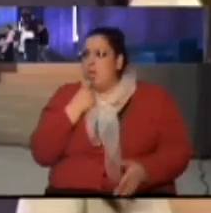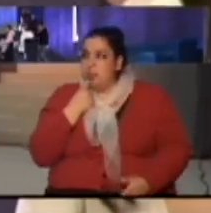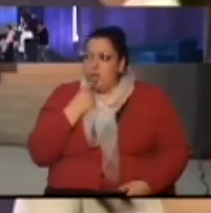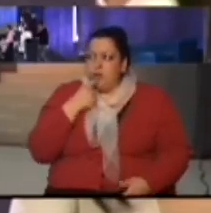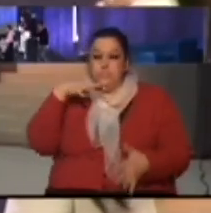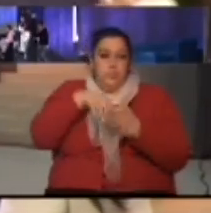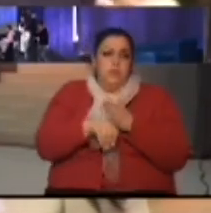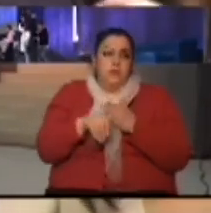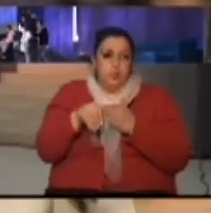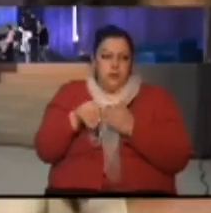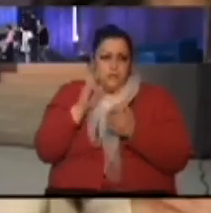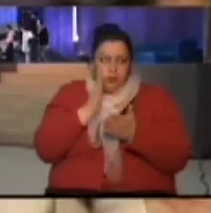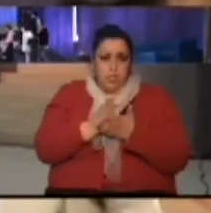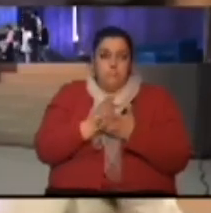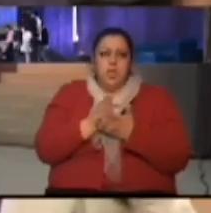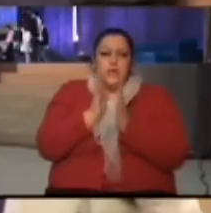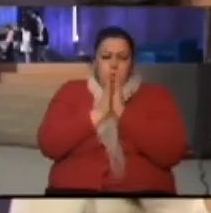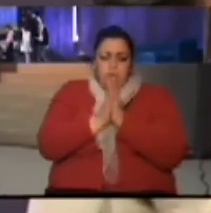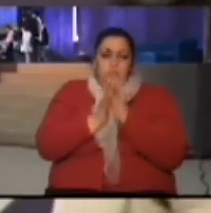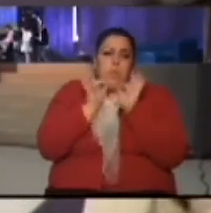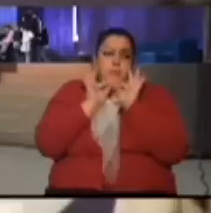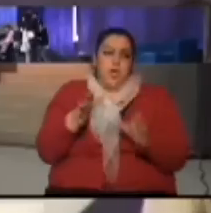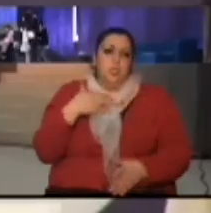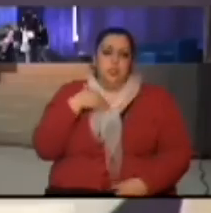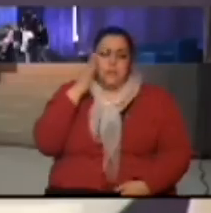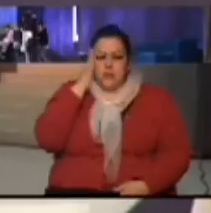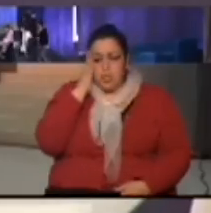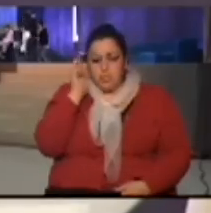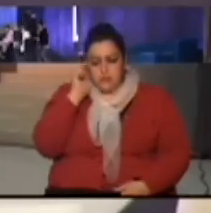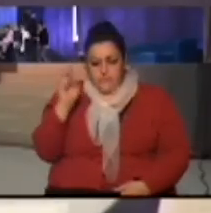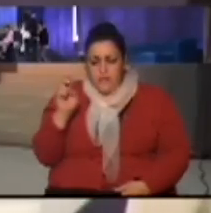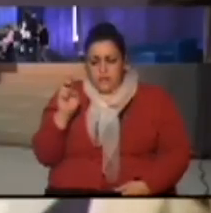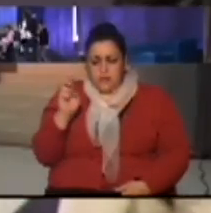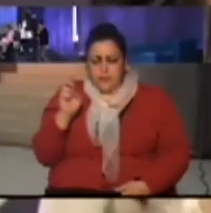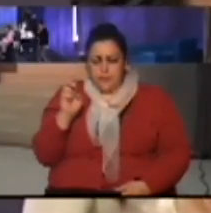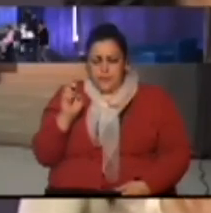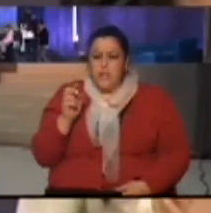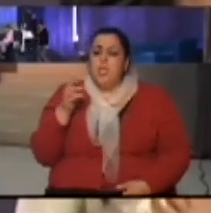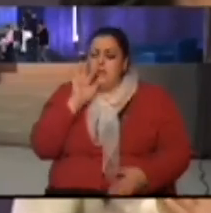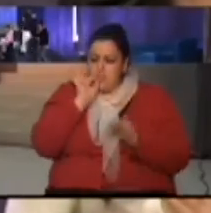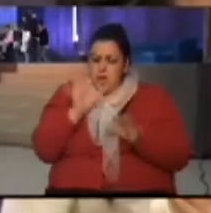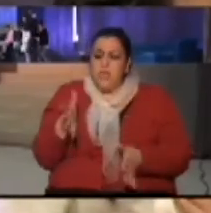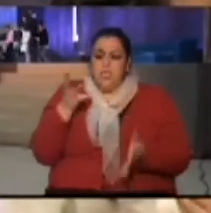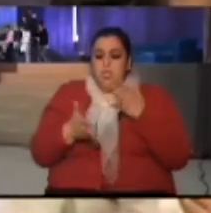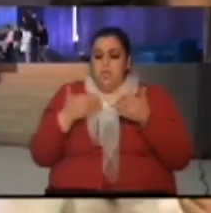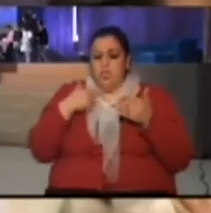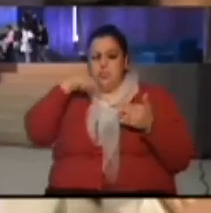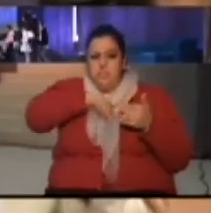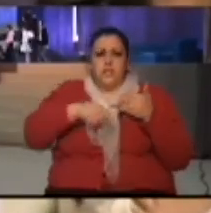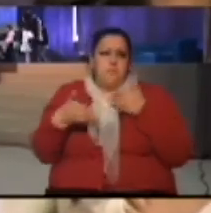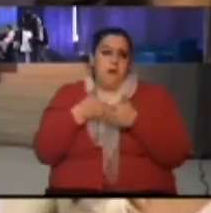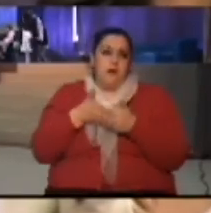համար, ներիր խնդրում ենք Տեր, ներիր եթե փակվել ենք, ներիր